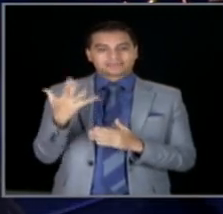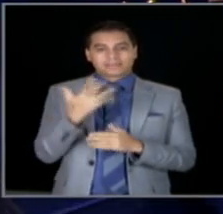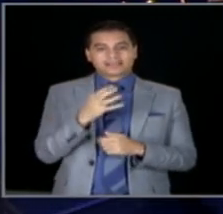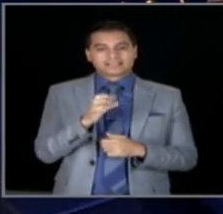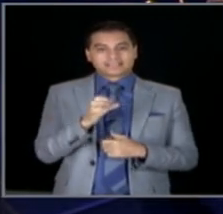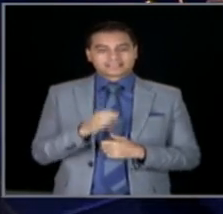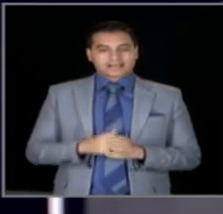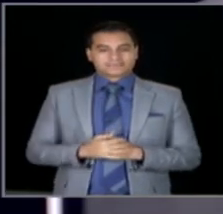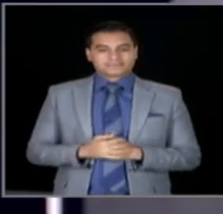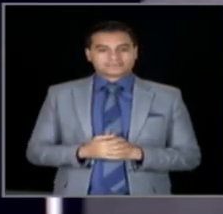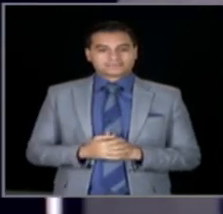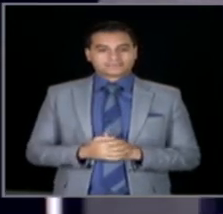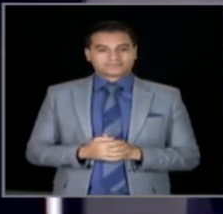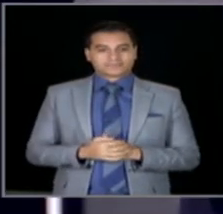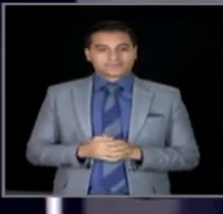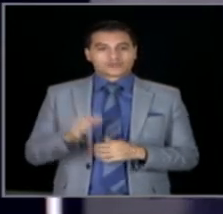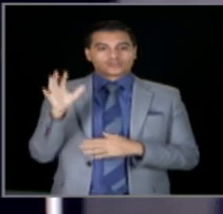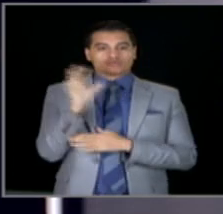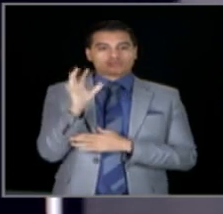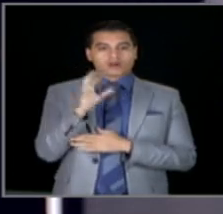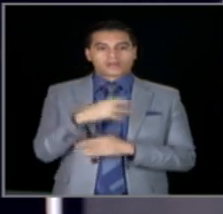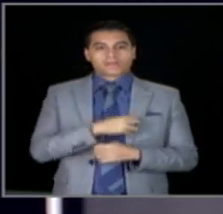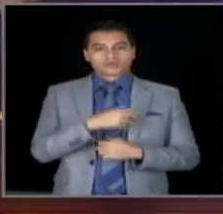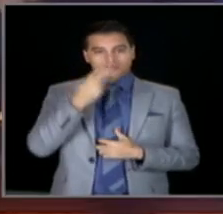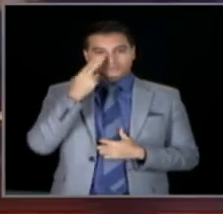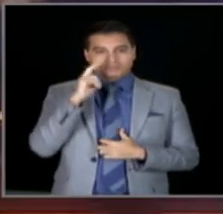5 من 9. شجرة البؤس لمين؟